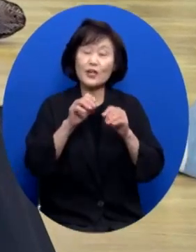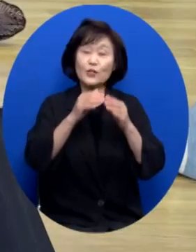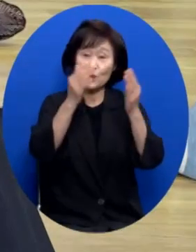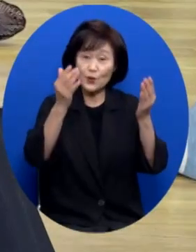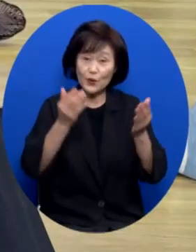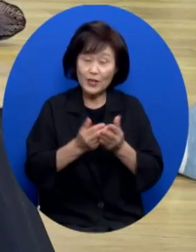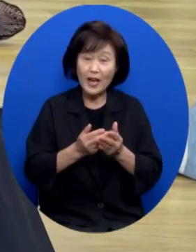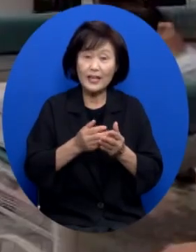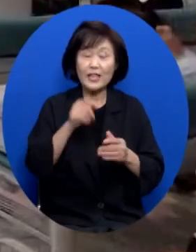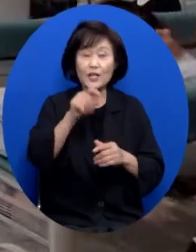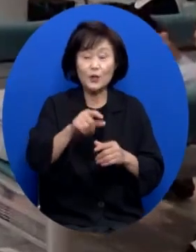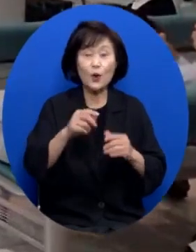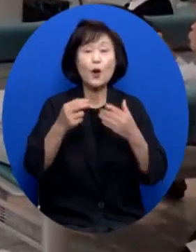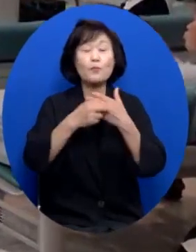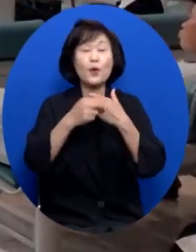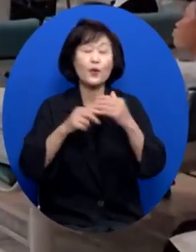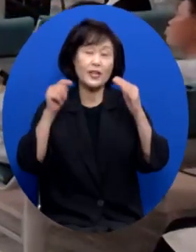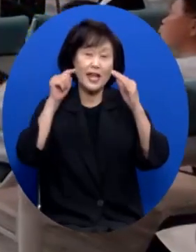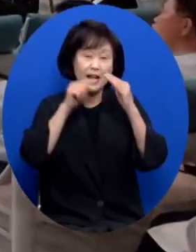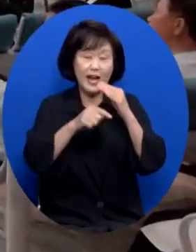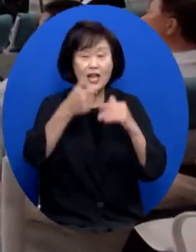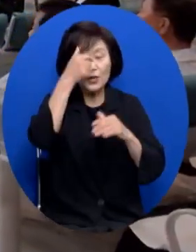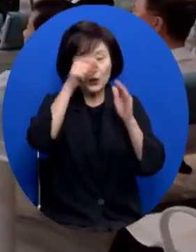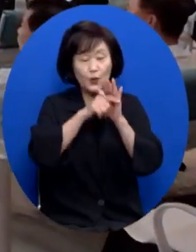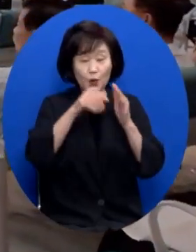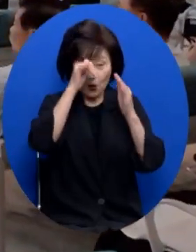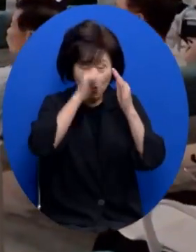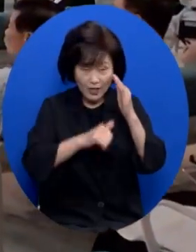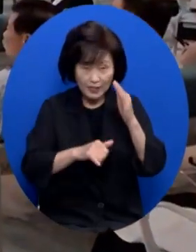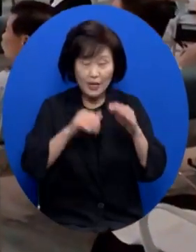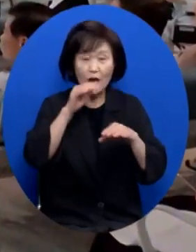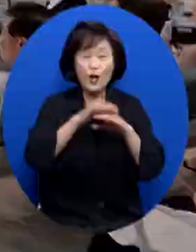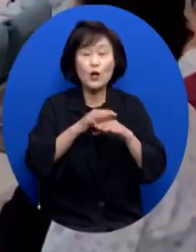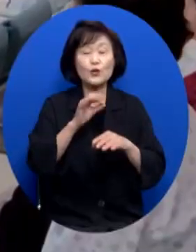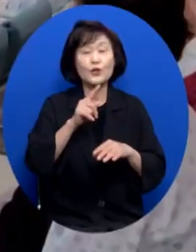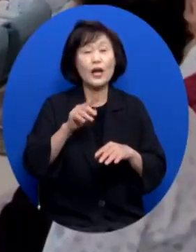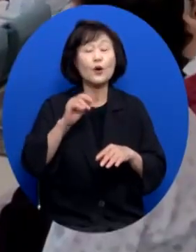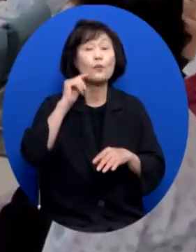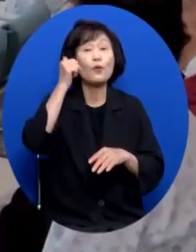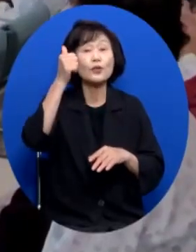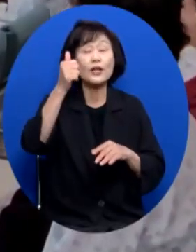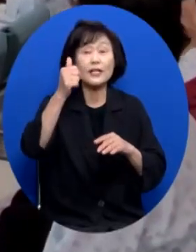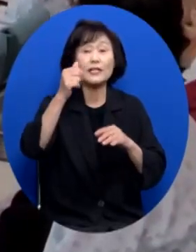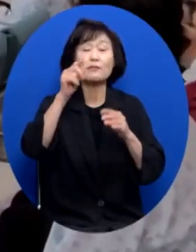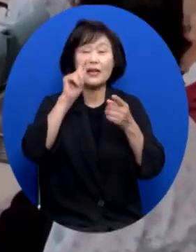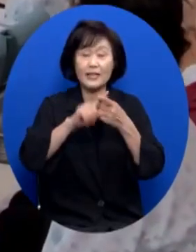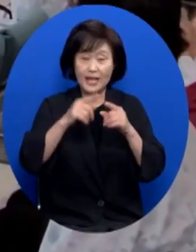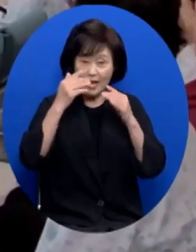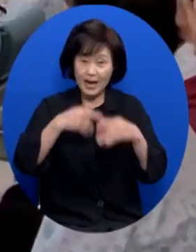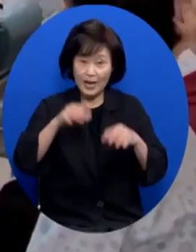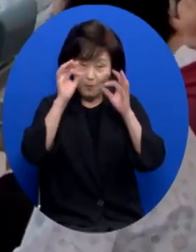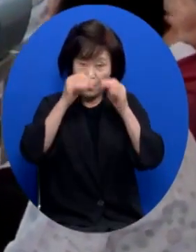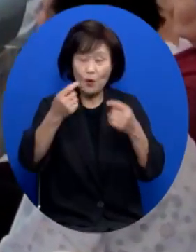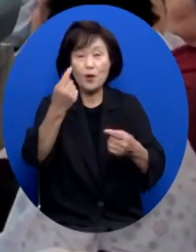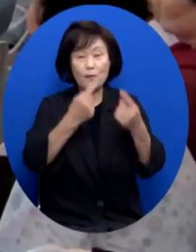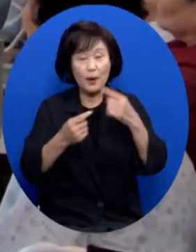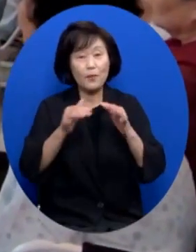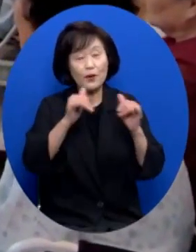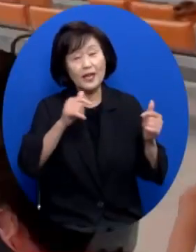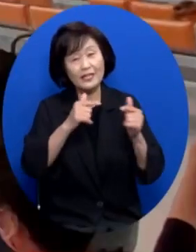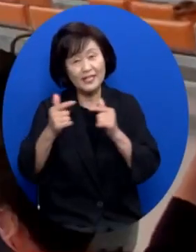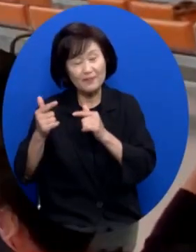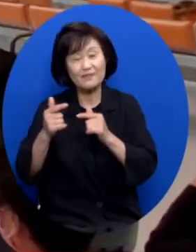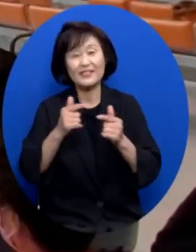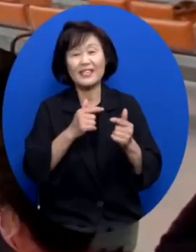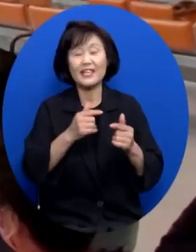여수 애양병원을 찾아 여수의 기독교 역사와 손양원 목사의 신앙을 돌아보고 환우들과 방문객들에게 찬양으로